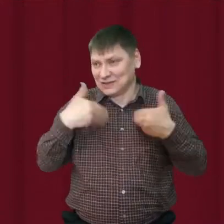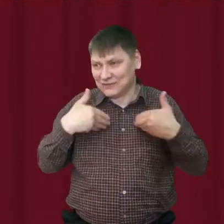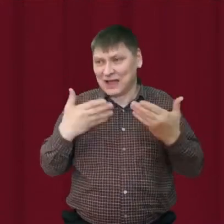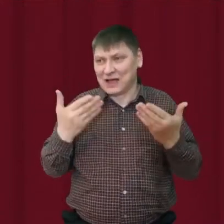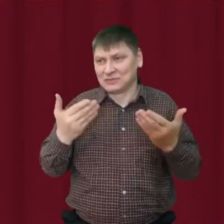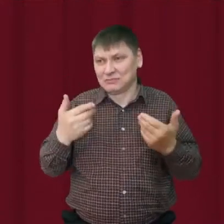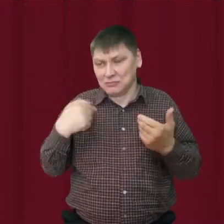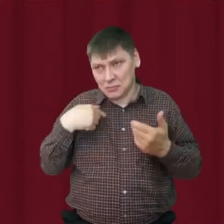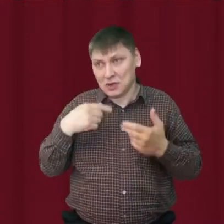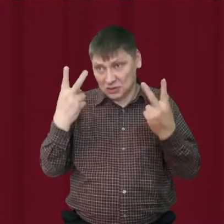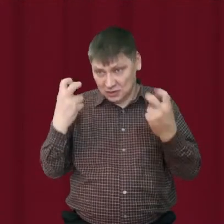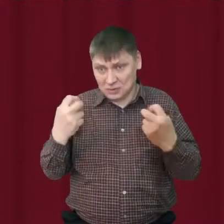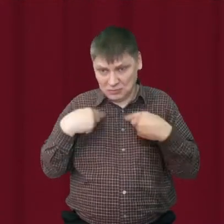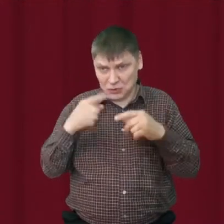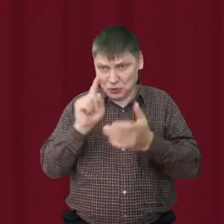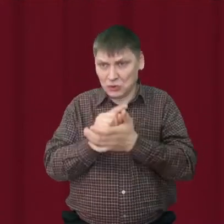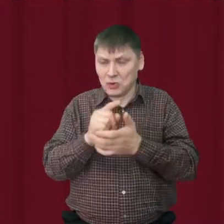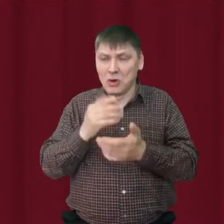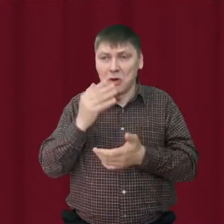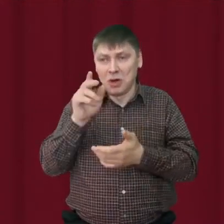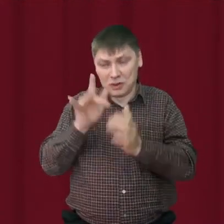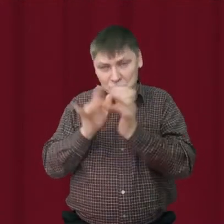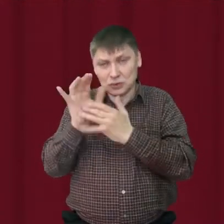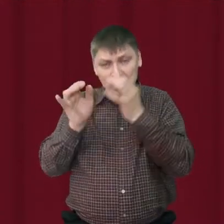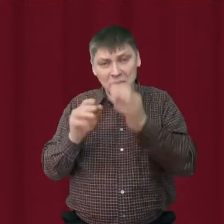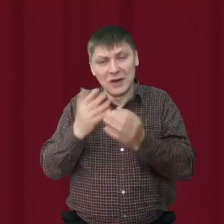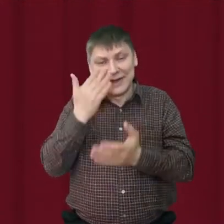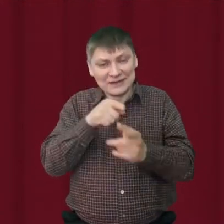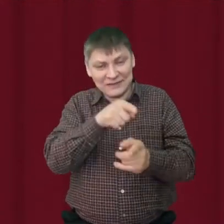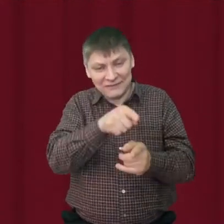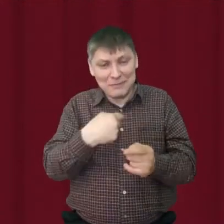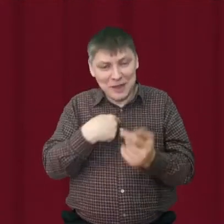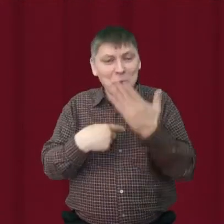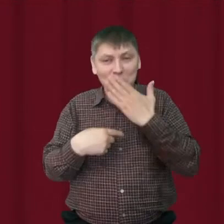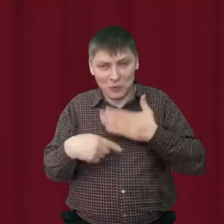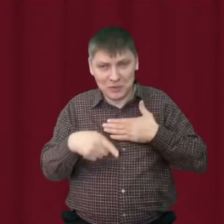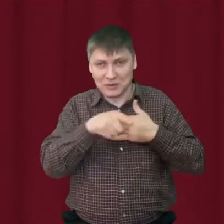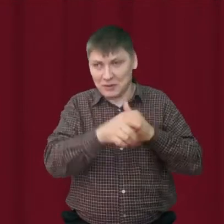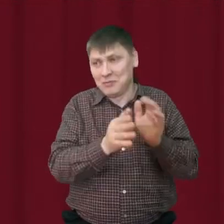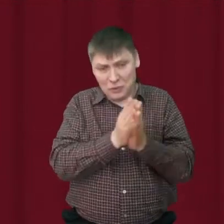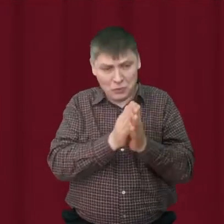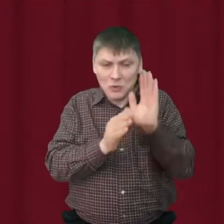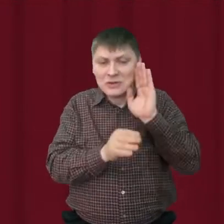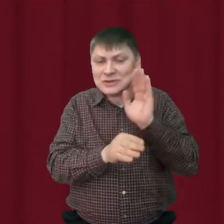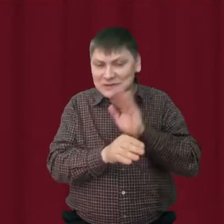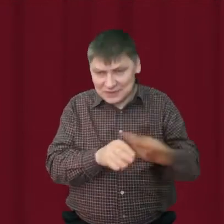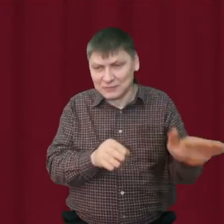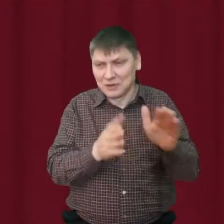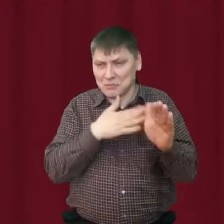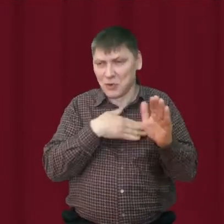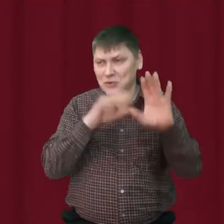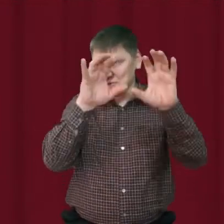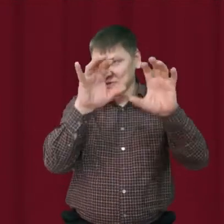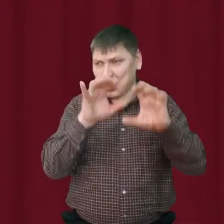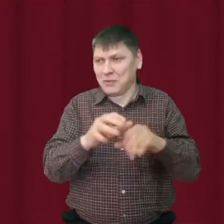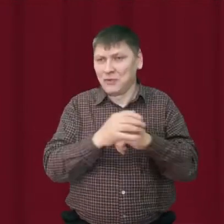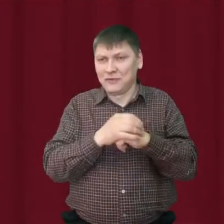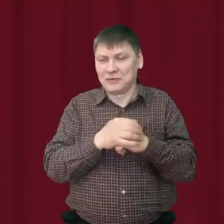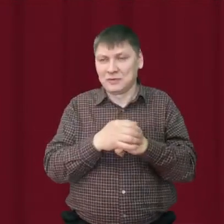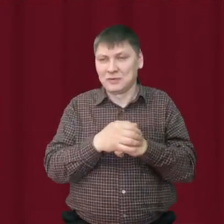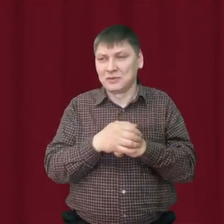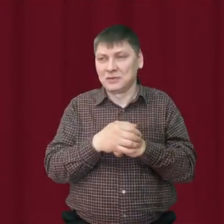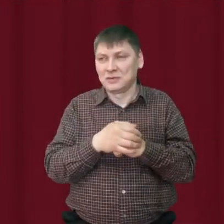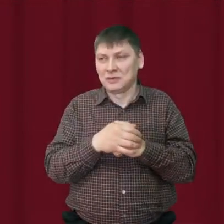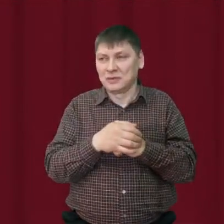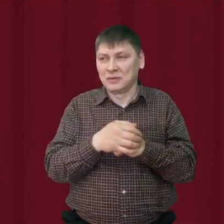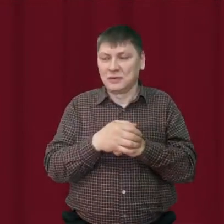стих, «Если любите Меня, соблюдите Мои заповеди». Апостол Иоанн так выражает основную заповедь Бога, 1 послание Иоанна, 3